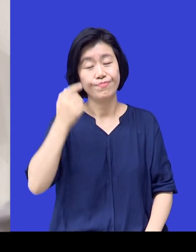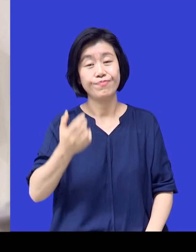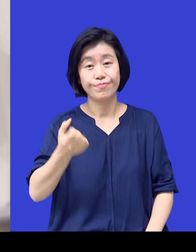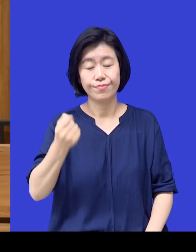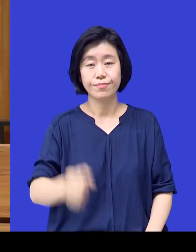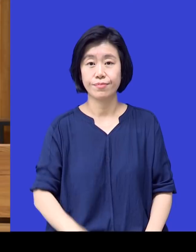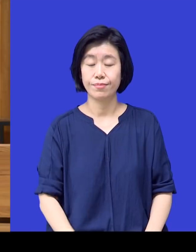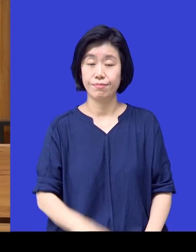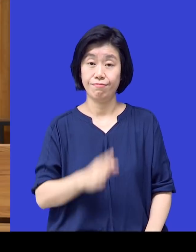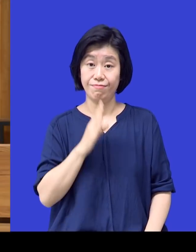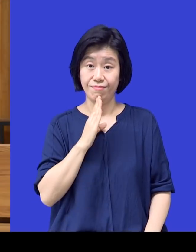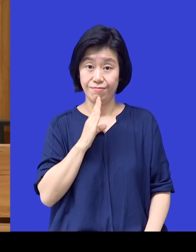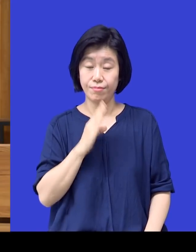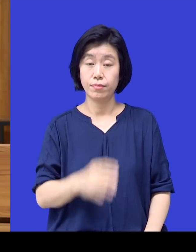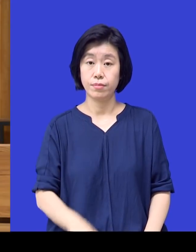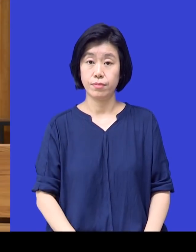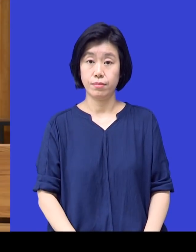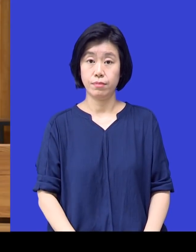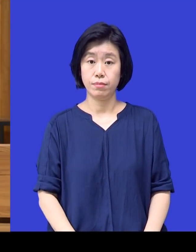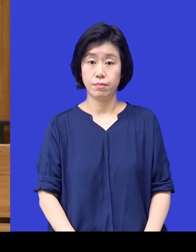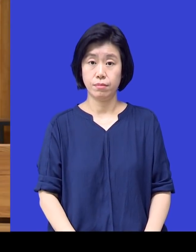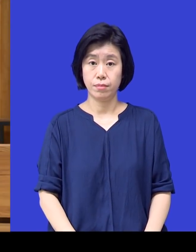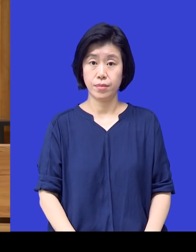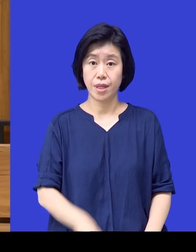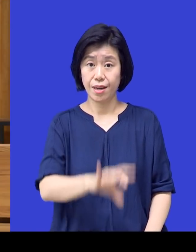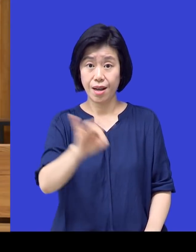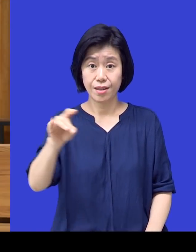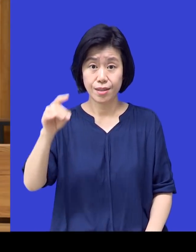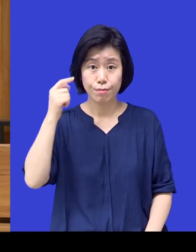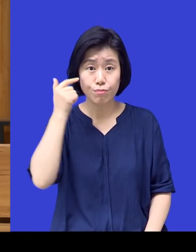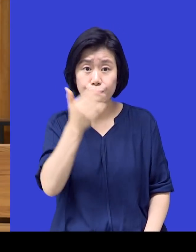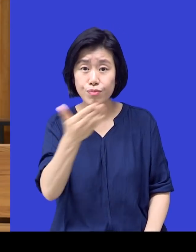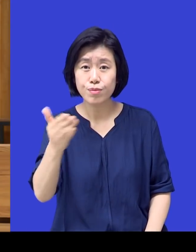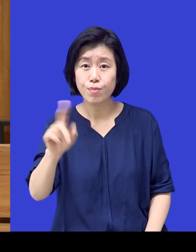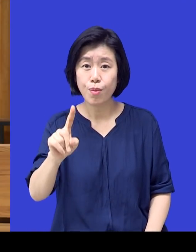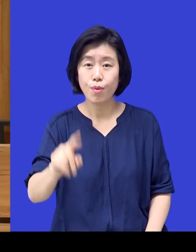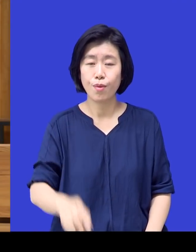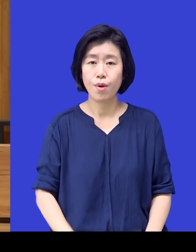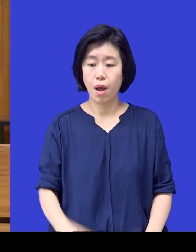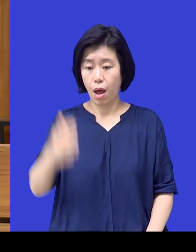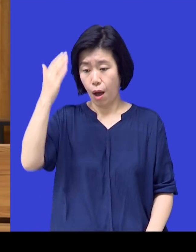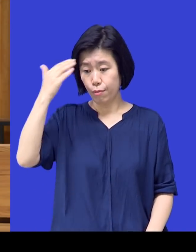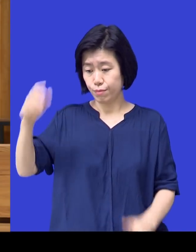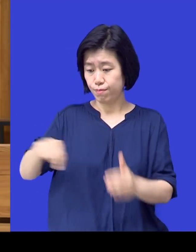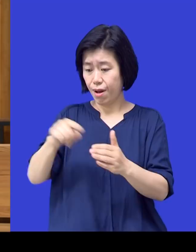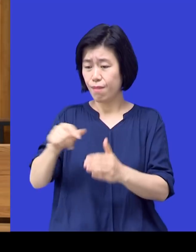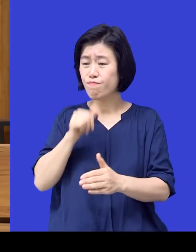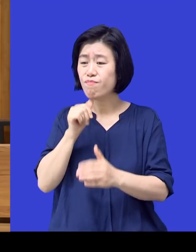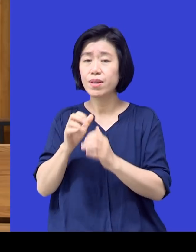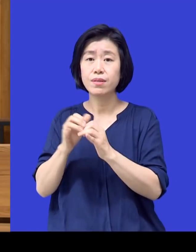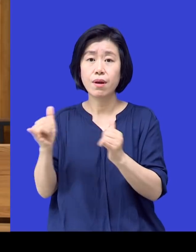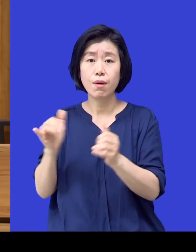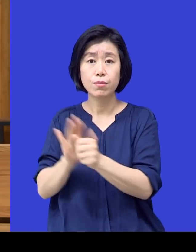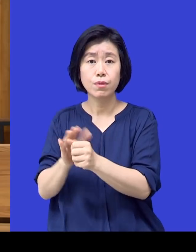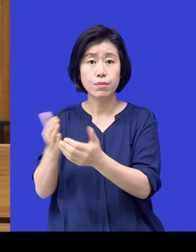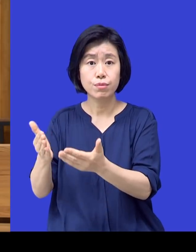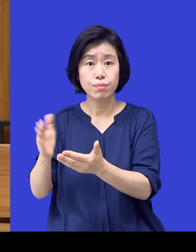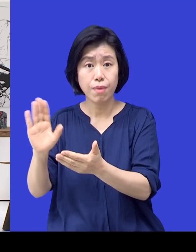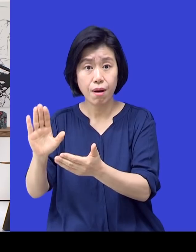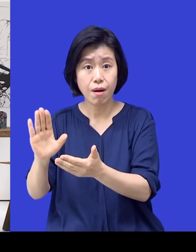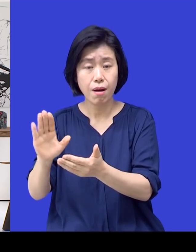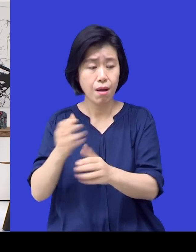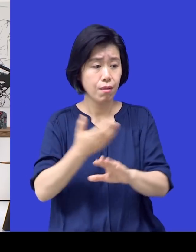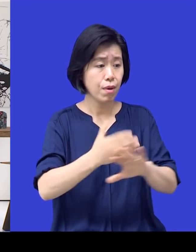질문들 많잖아요. 왜 우리가 나라가 아닌 외국의 아이들을 돕습니까? 라는 질문 사실 굉장히 네. 많이 받는데 우리는 그런 말을 할 수가